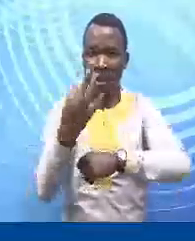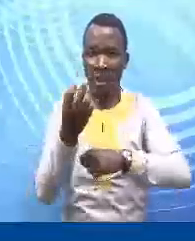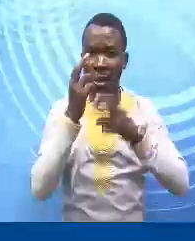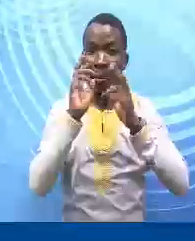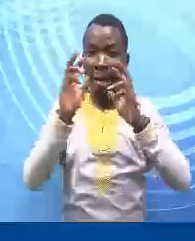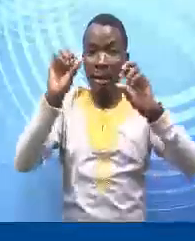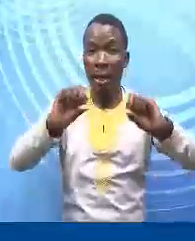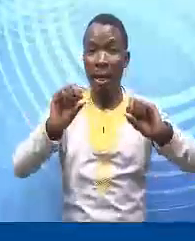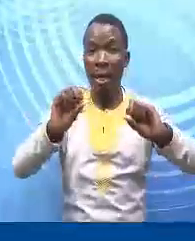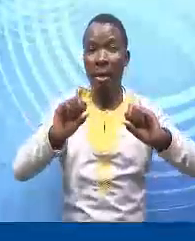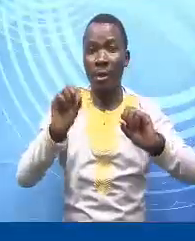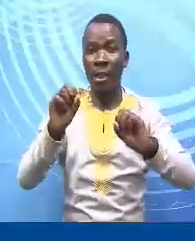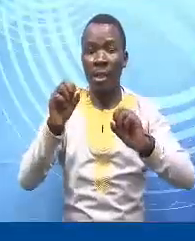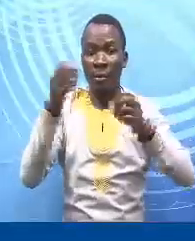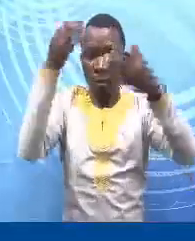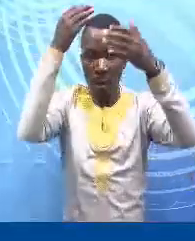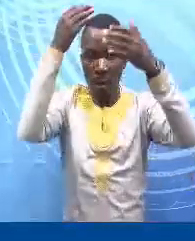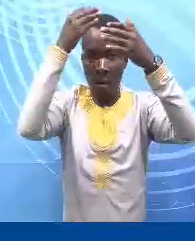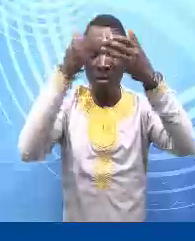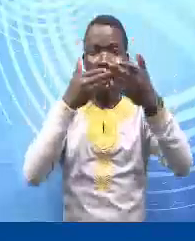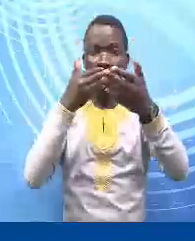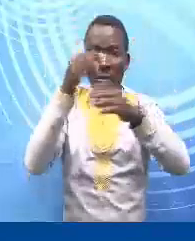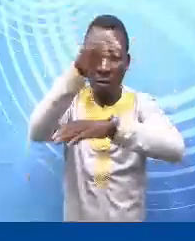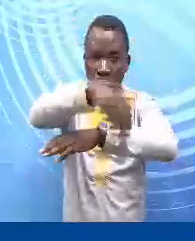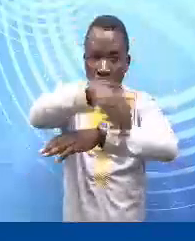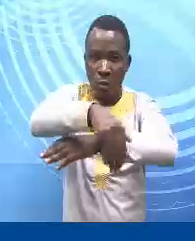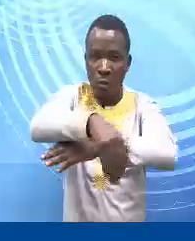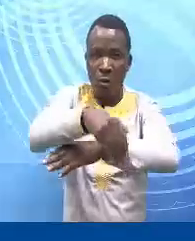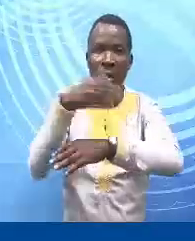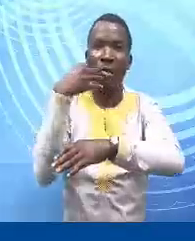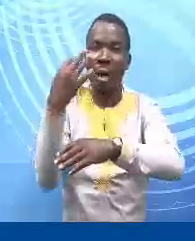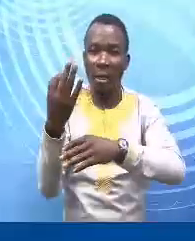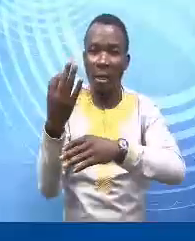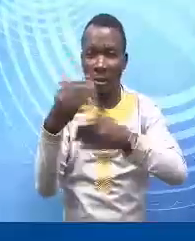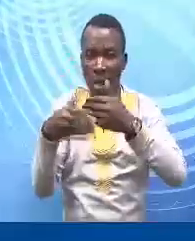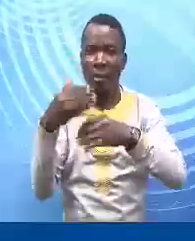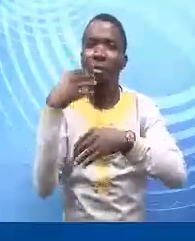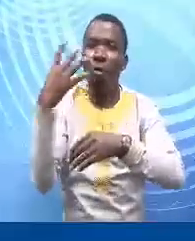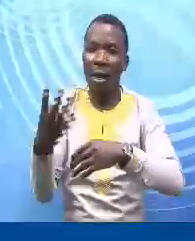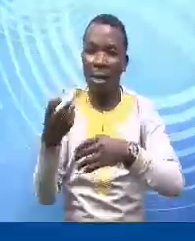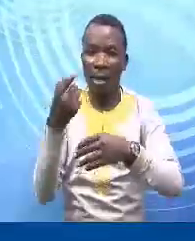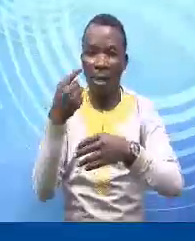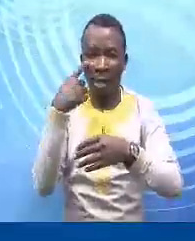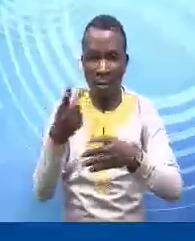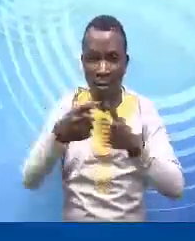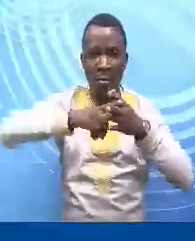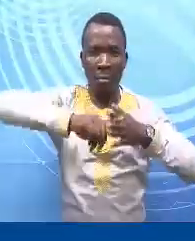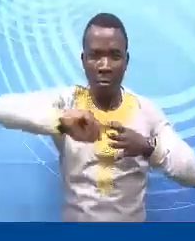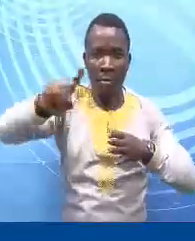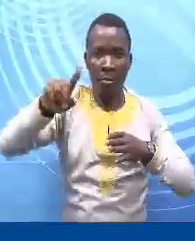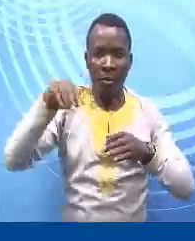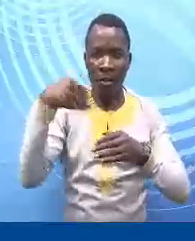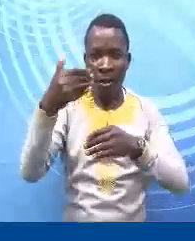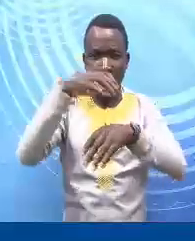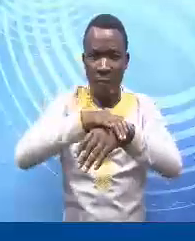yingwe kugeza ubwo baraye baje ku mugoroba wo kuri uyu wa gatatu bikira kuri uyu wa kane ngo yababona akabatoroka ubundi